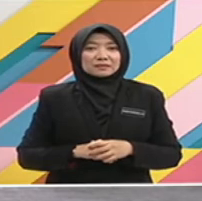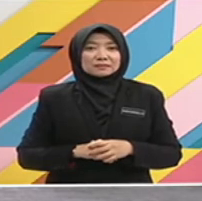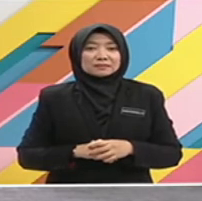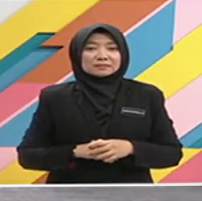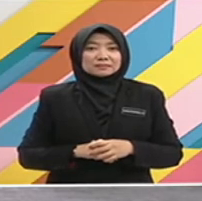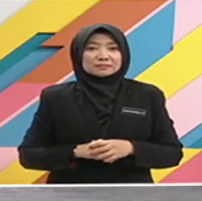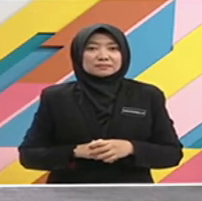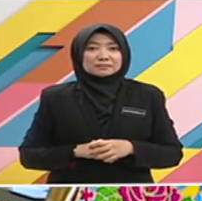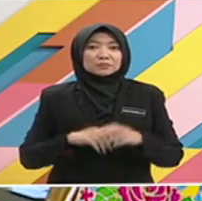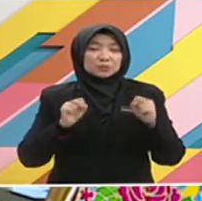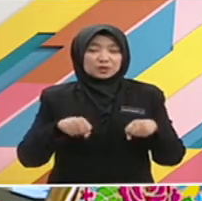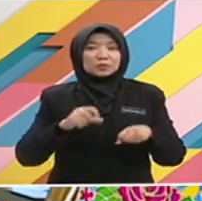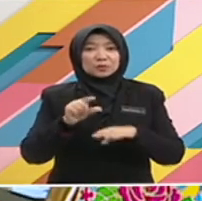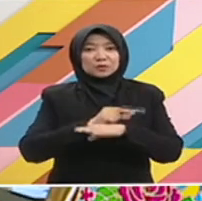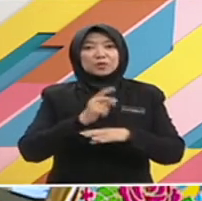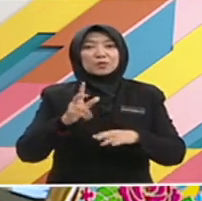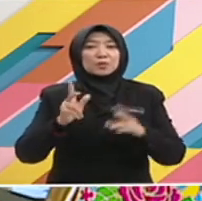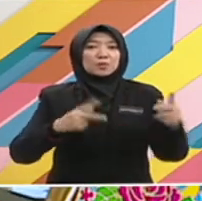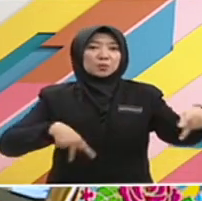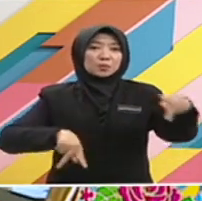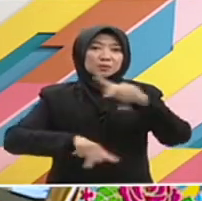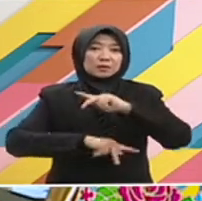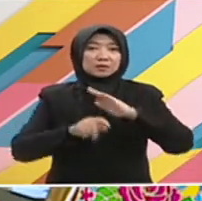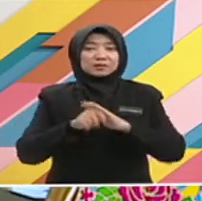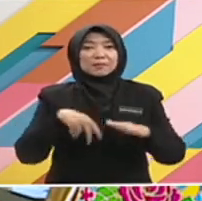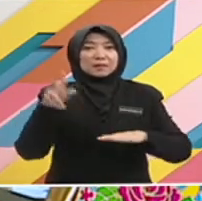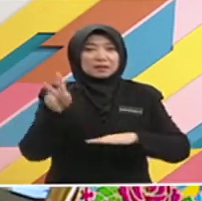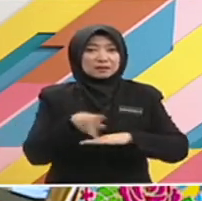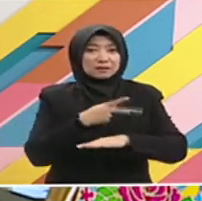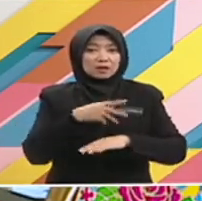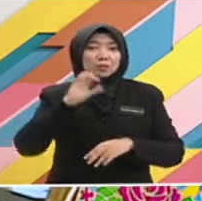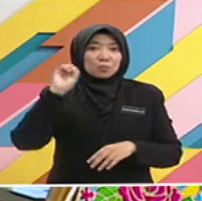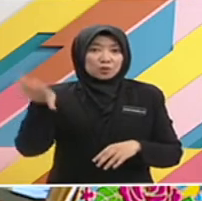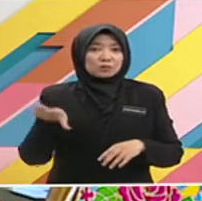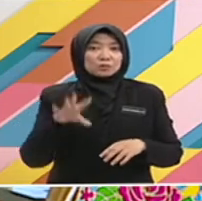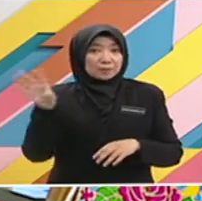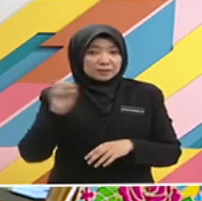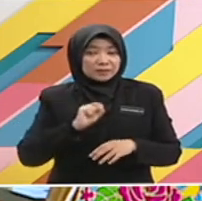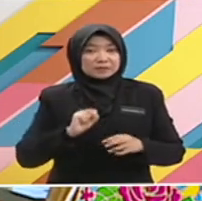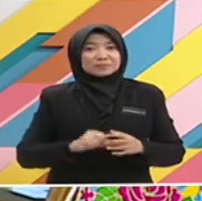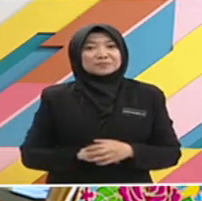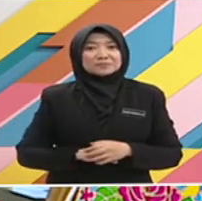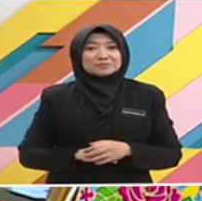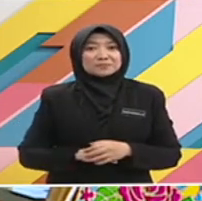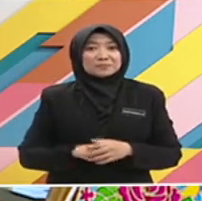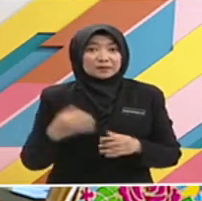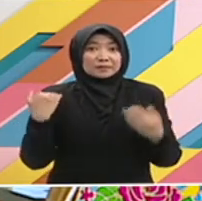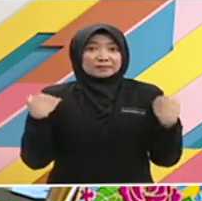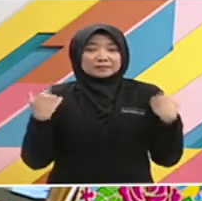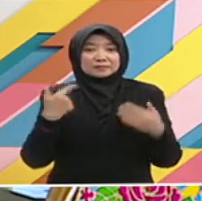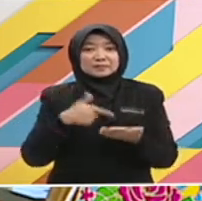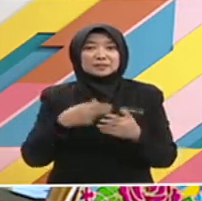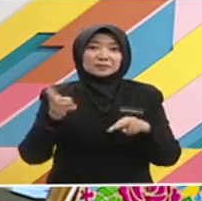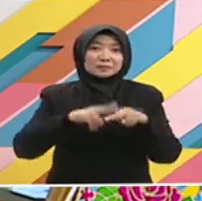kertas kotak terpakai. Ya, betul. Okey. Okay. Ada nak tambah lagi? Saya